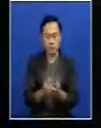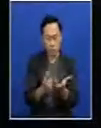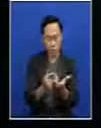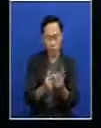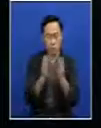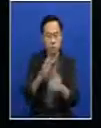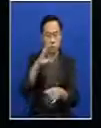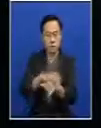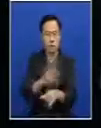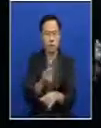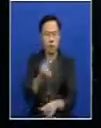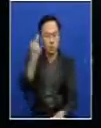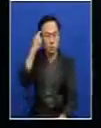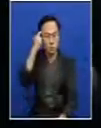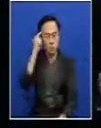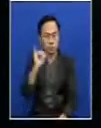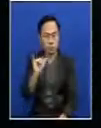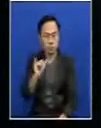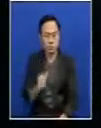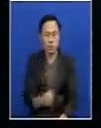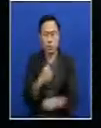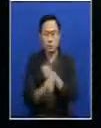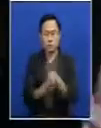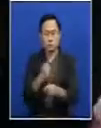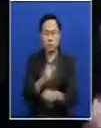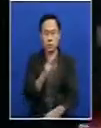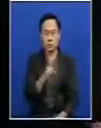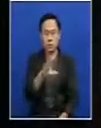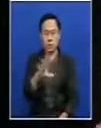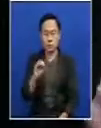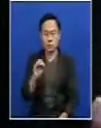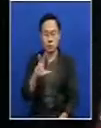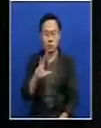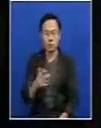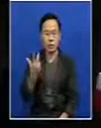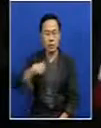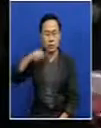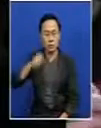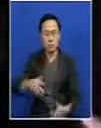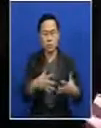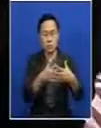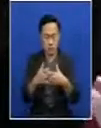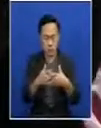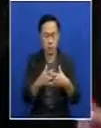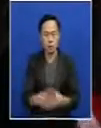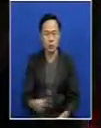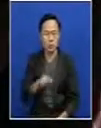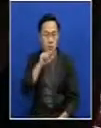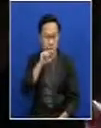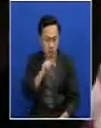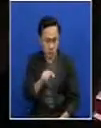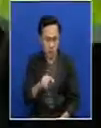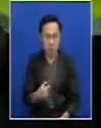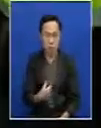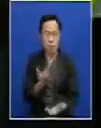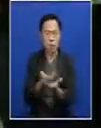จำนวนผู้ที่ถูกจับกุมแน่ชัดนะคะในปี2553ที่ผ่านมาศาลสูงสหรัฐอเมริกาเคยมีคำพิพาก